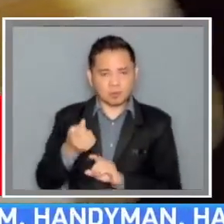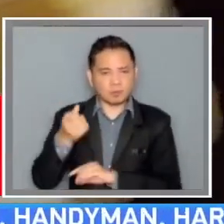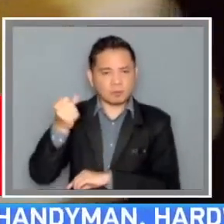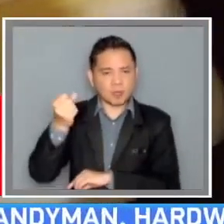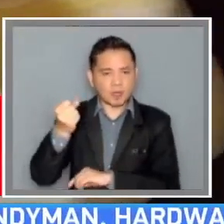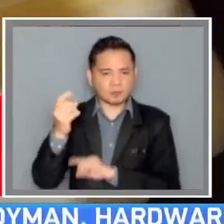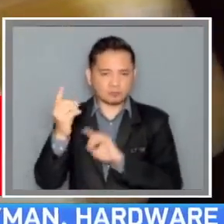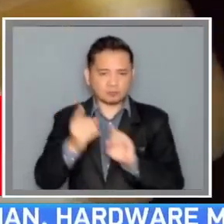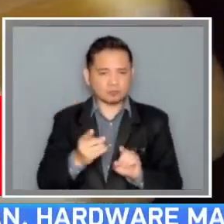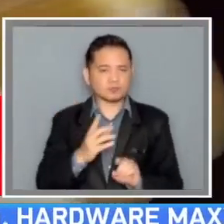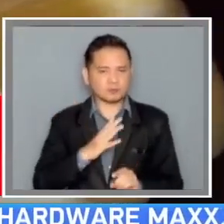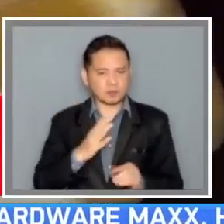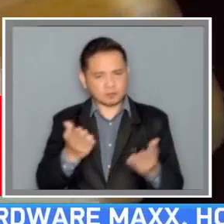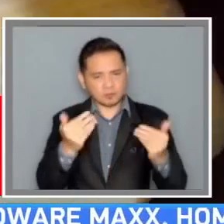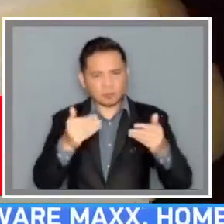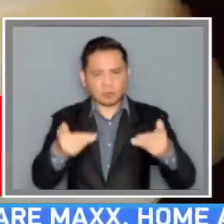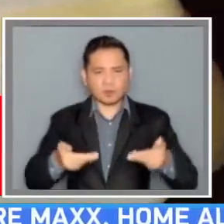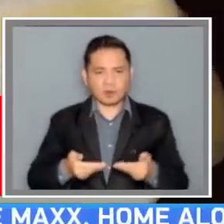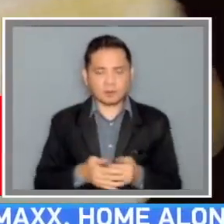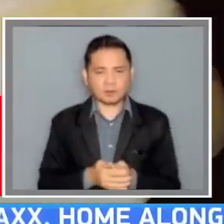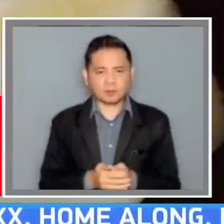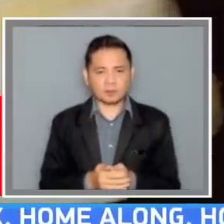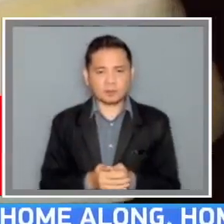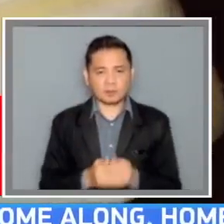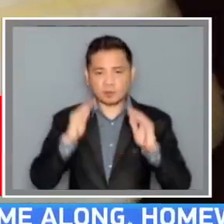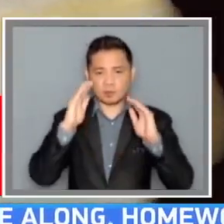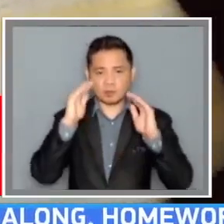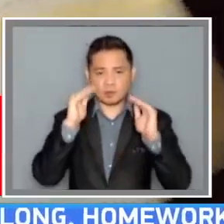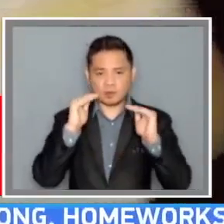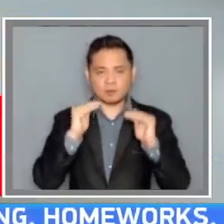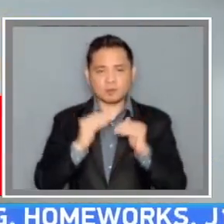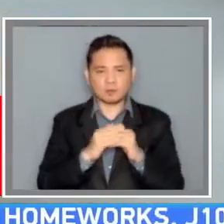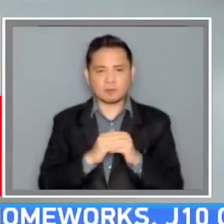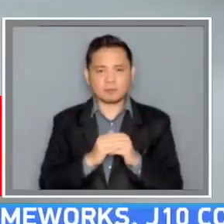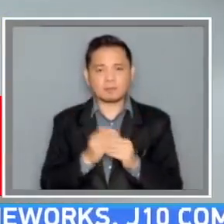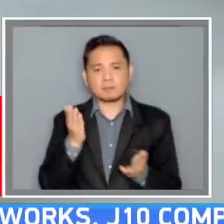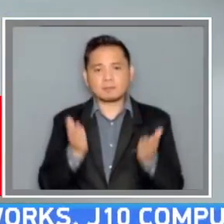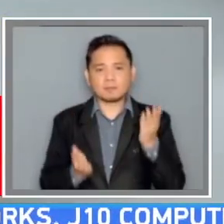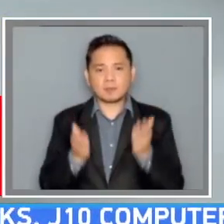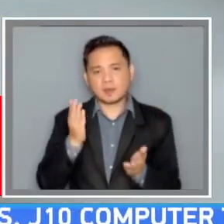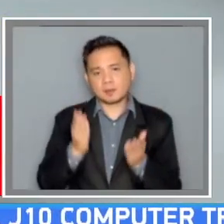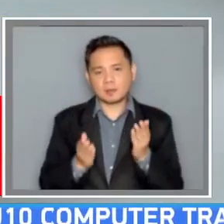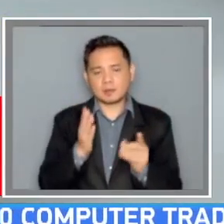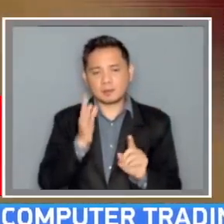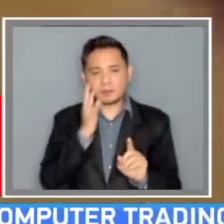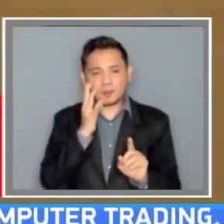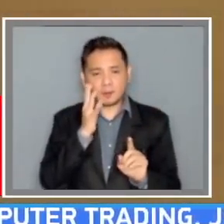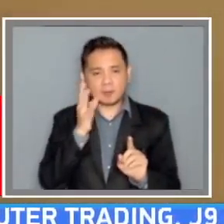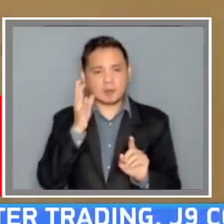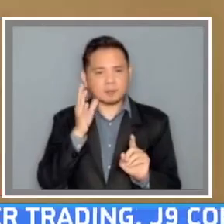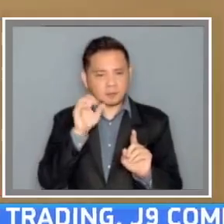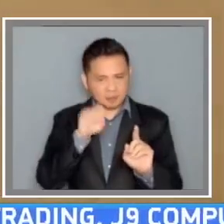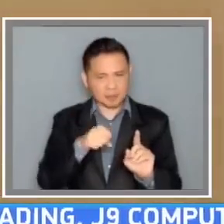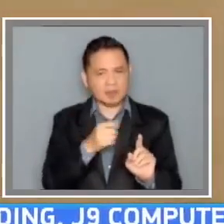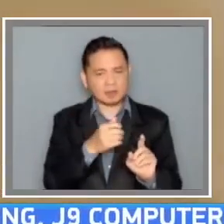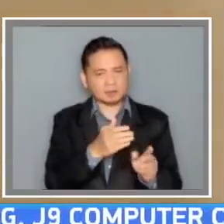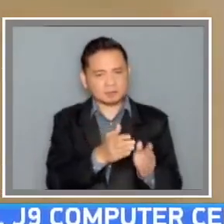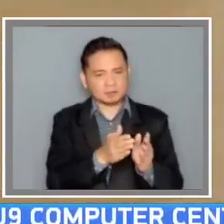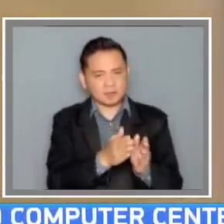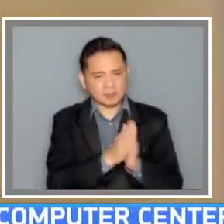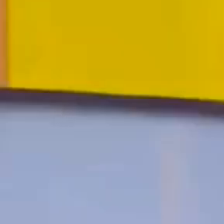baby. Umaasa pa rin po daw sila na may magkiklaim sa sanggol bago sana siya i-turn over sa DSWD.